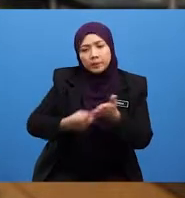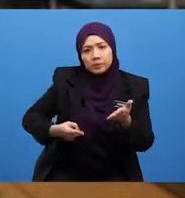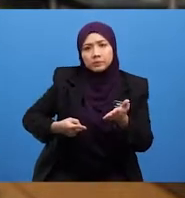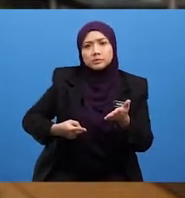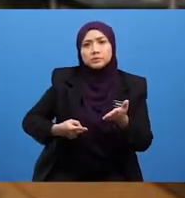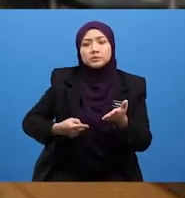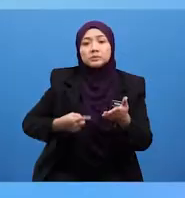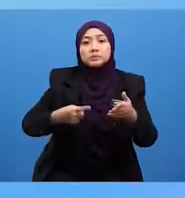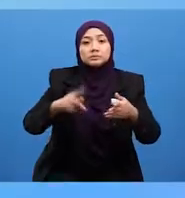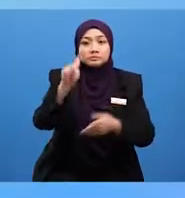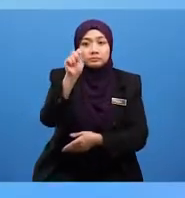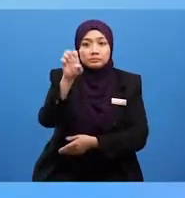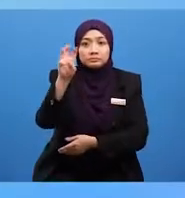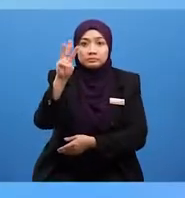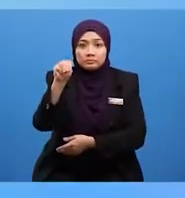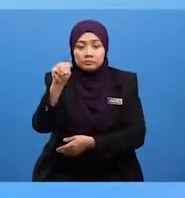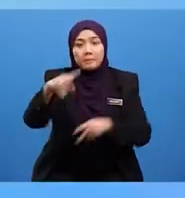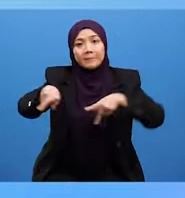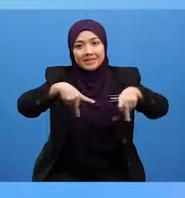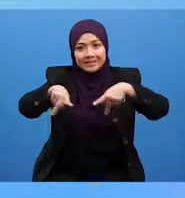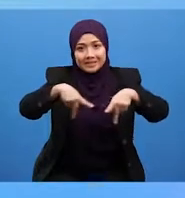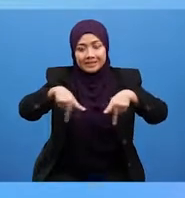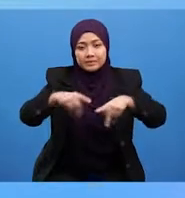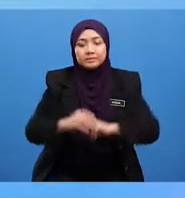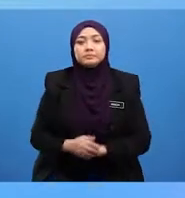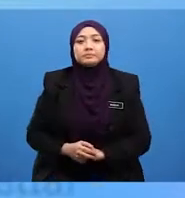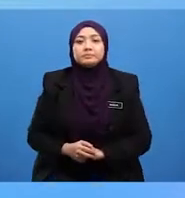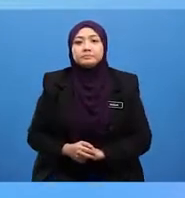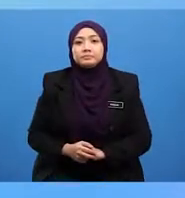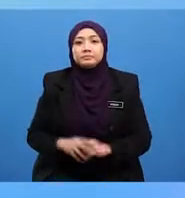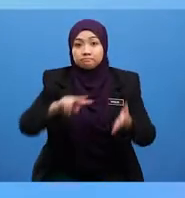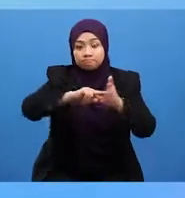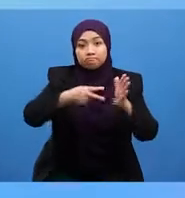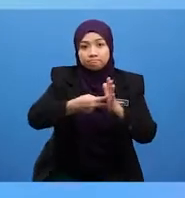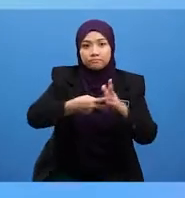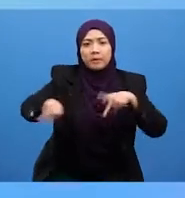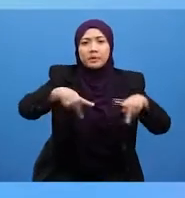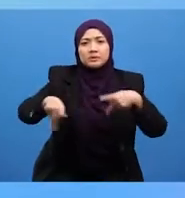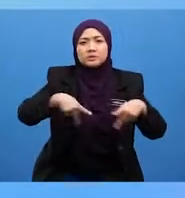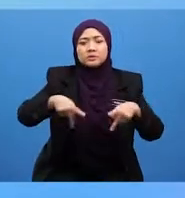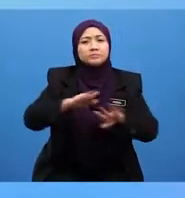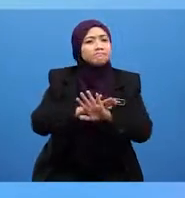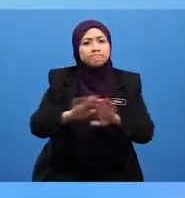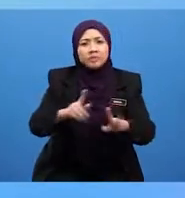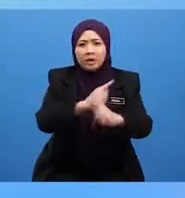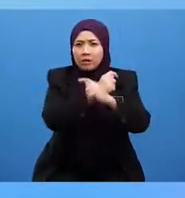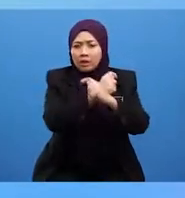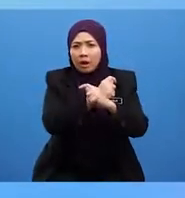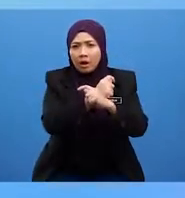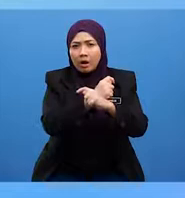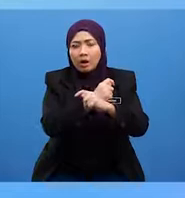itu termoplastik? Termoplastik adalah plastik yang tidak tahan.